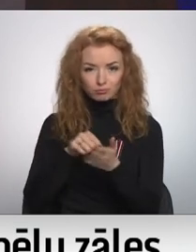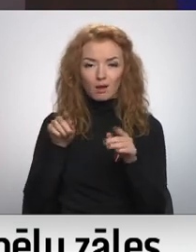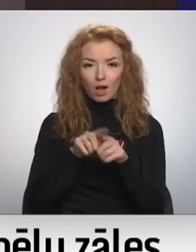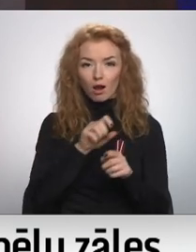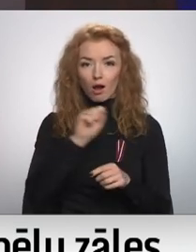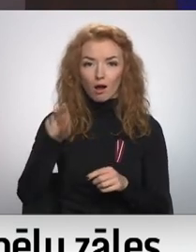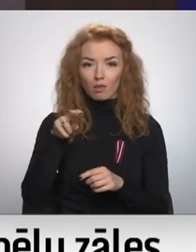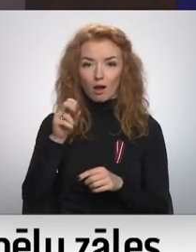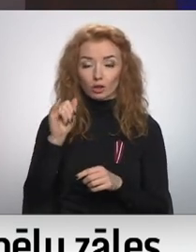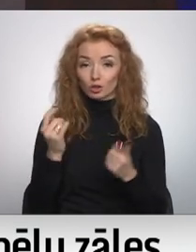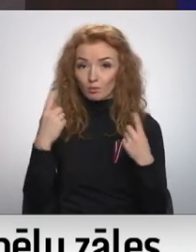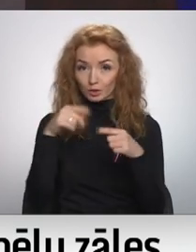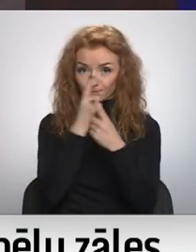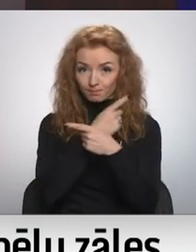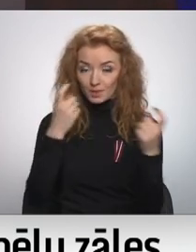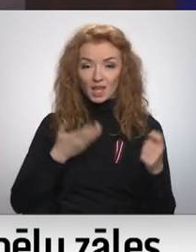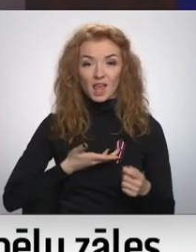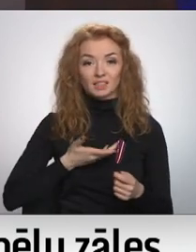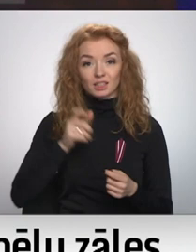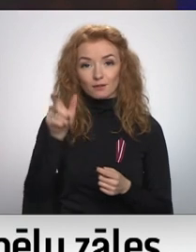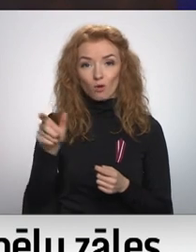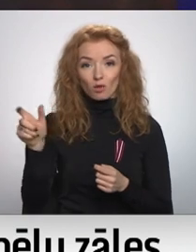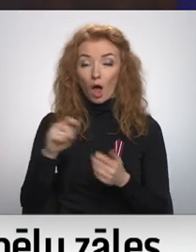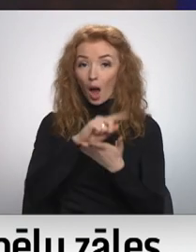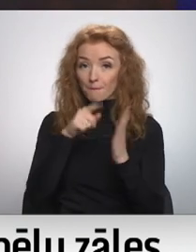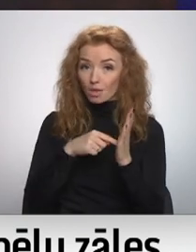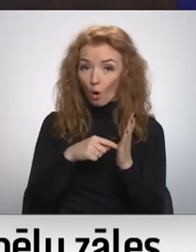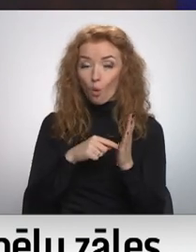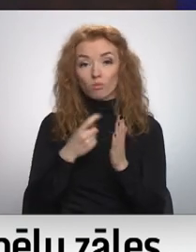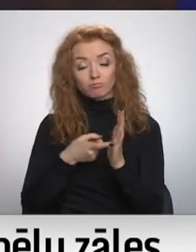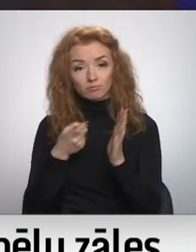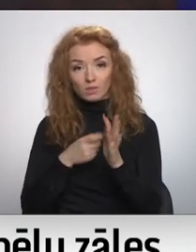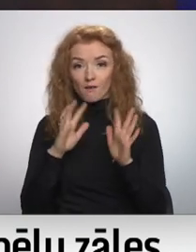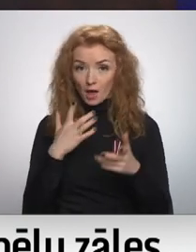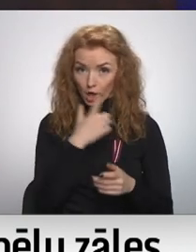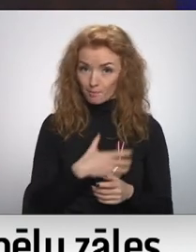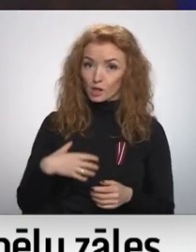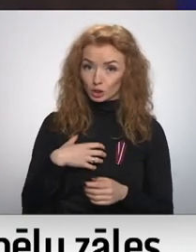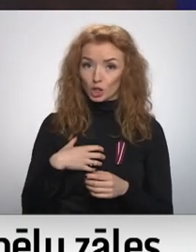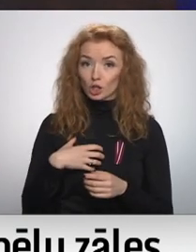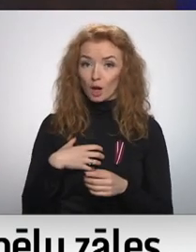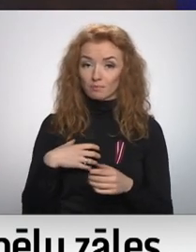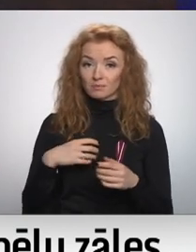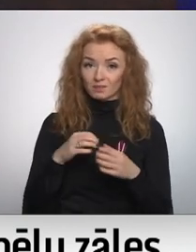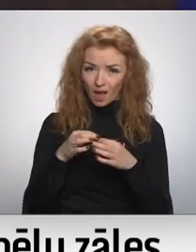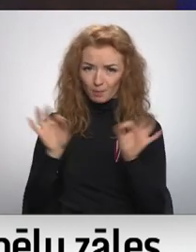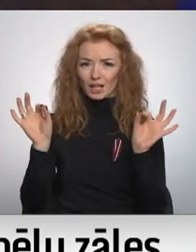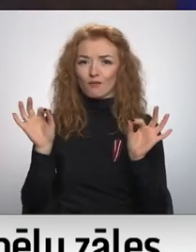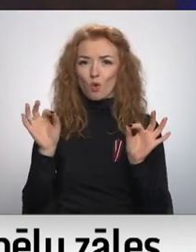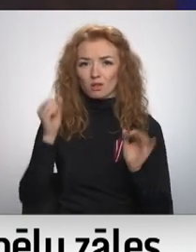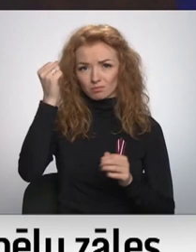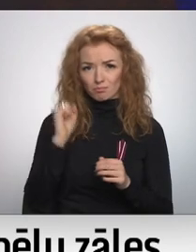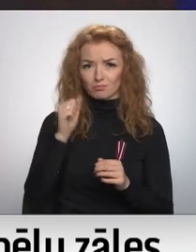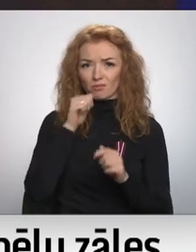Ādaži. Šobrīd novadā izsludināta iedzīvotāja aptauja, lai noskaidrotu ādažnieku viedokli par nepieciešamību, atbrīvot novadu no spēļu